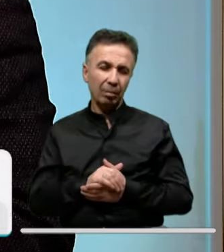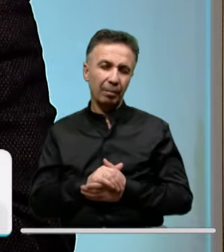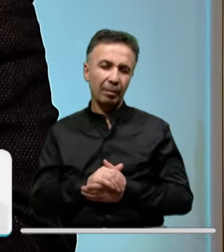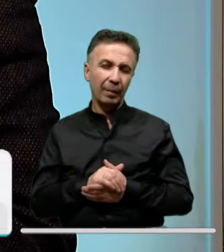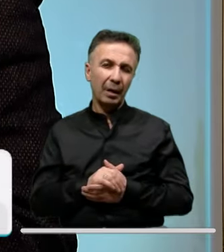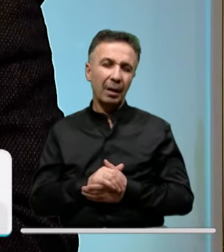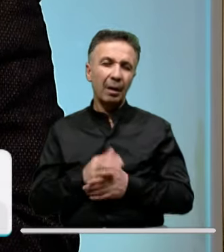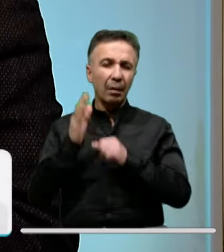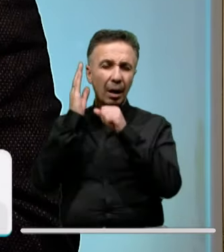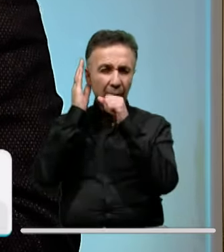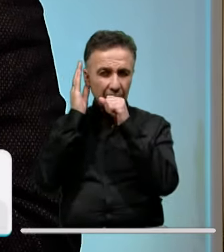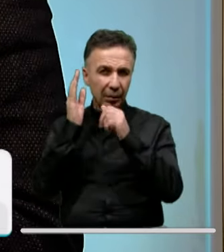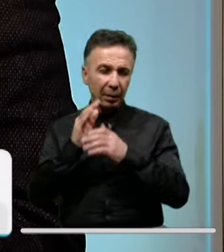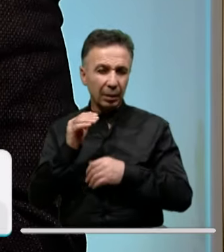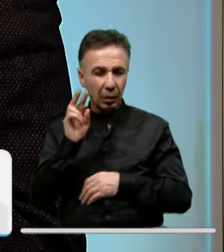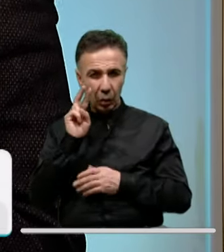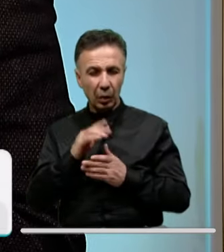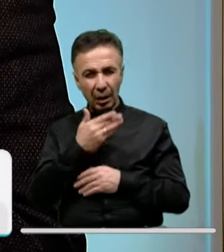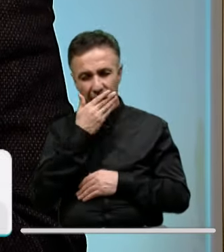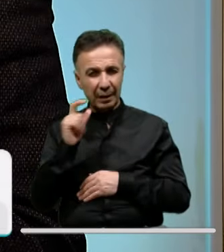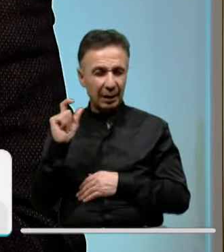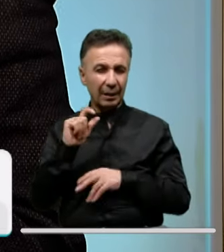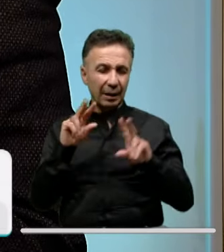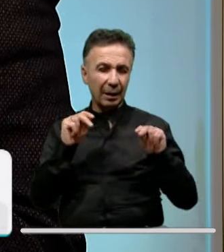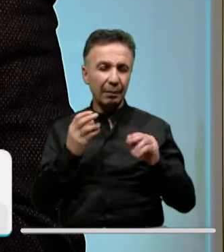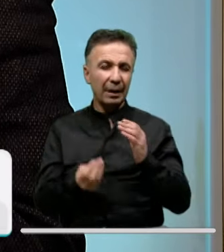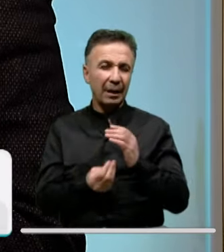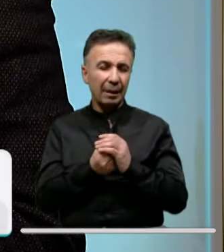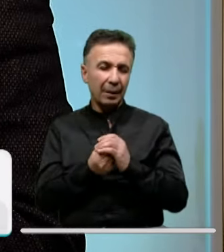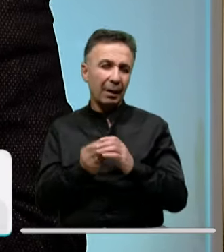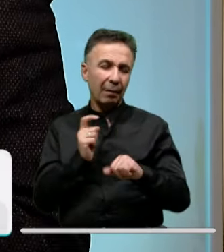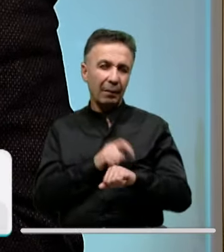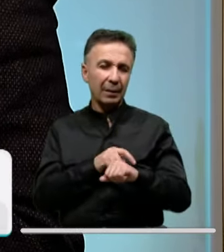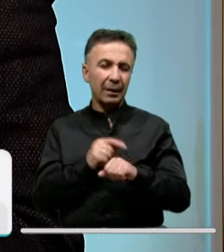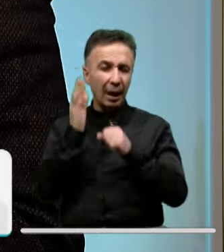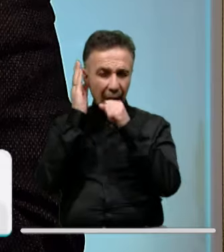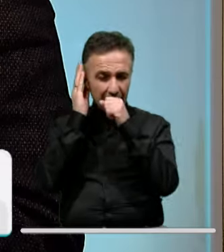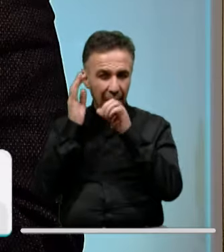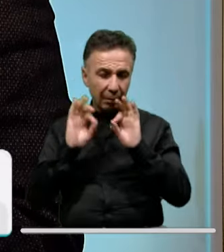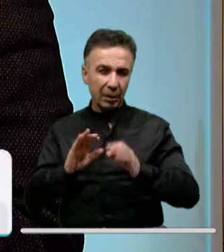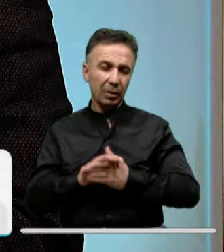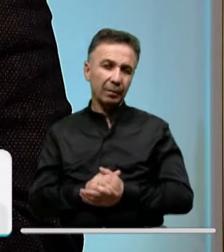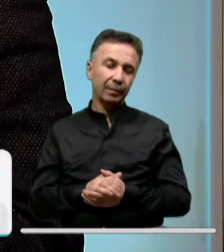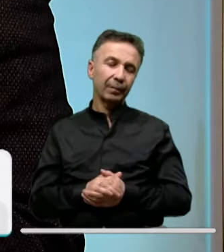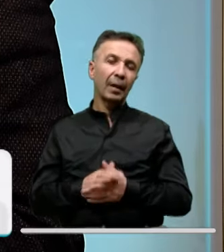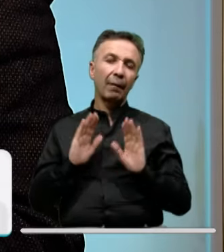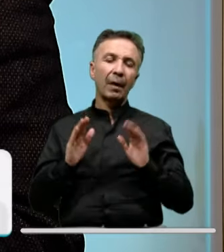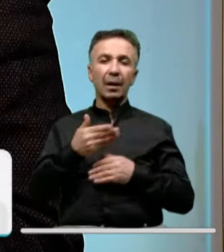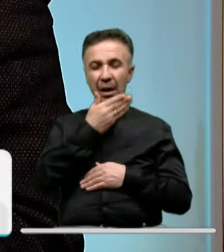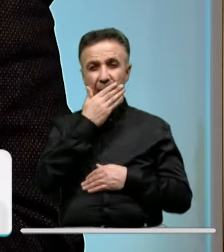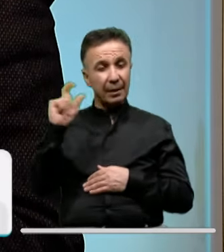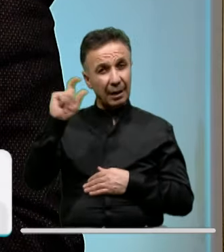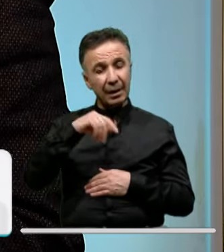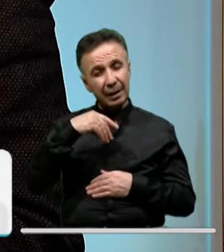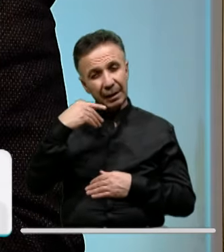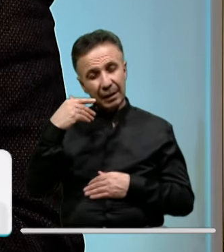bir ilan olarak görüyor. Ramazan'da onun için tam imsak vaktinde ezanlar başlıyor. Fakat Ramazan dışında da şöyle